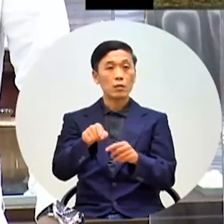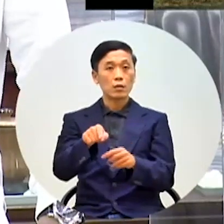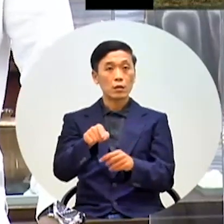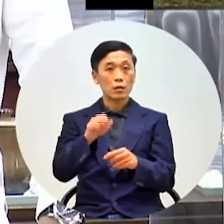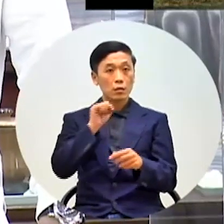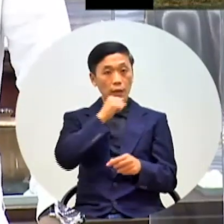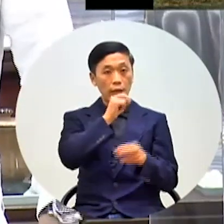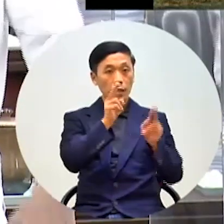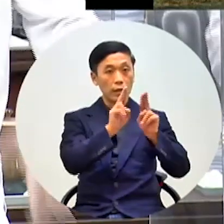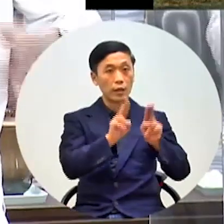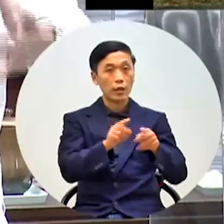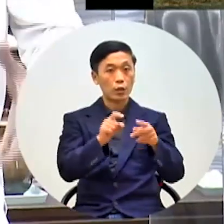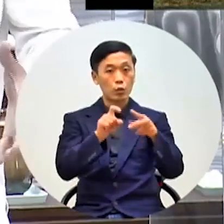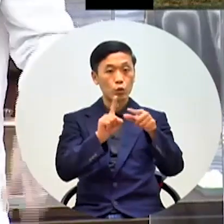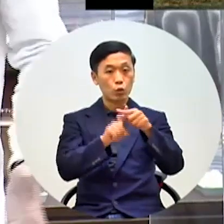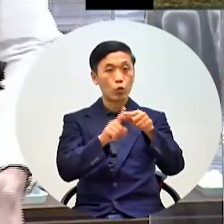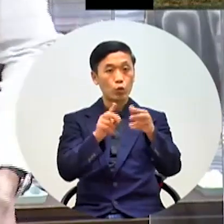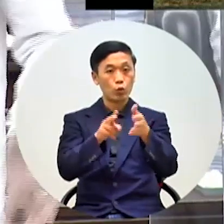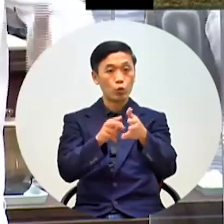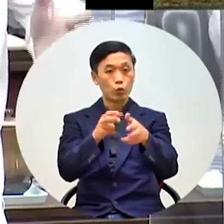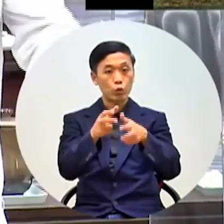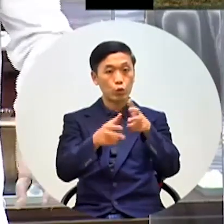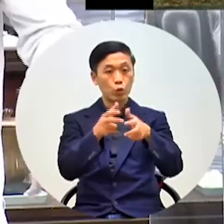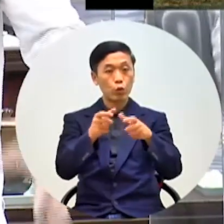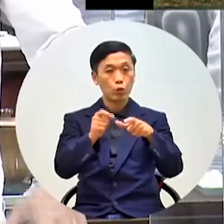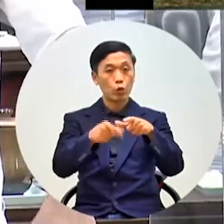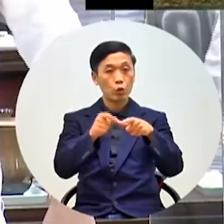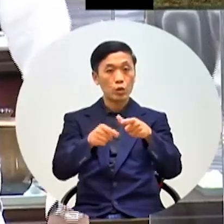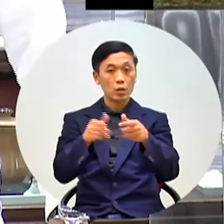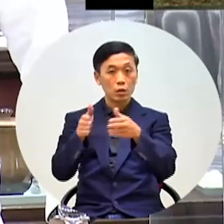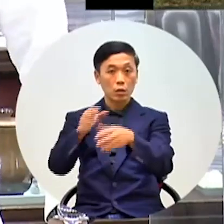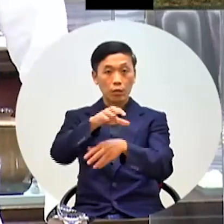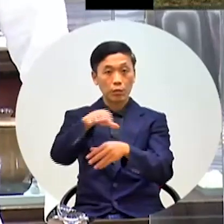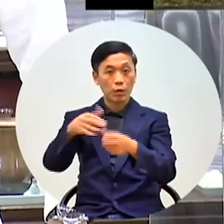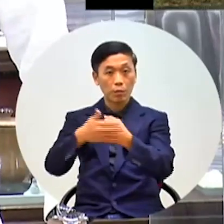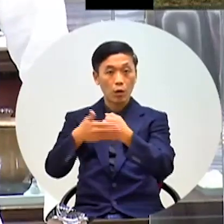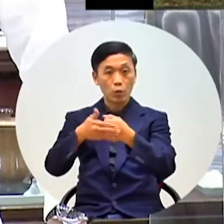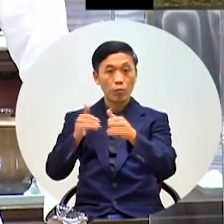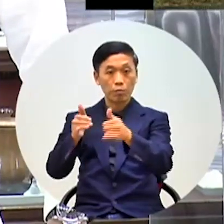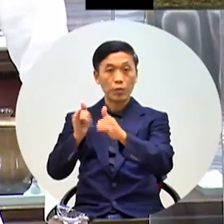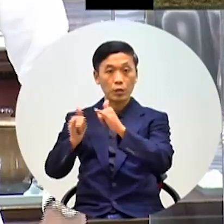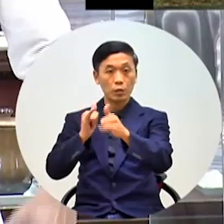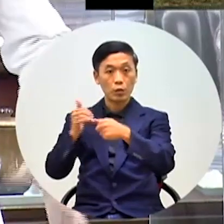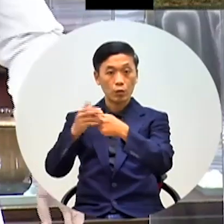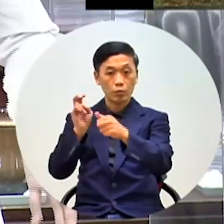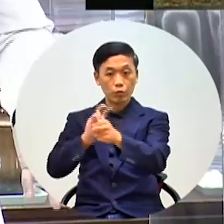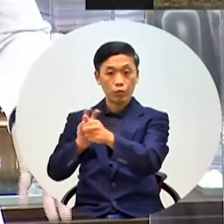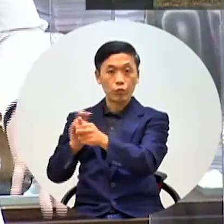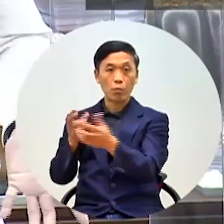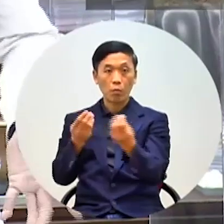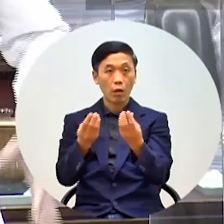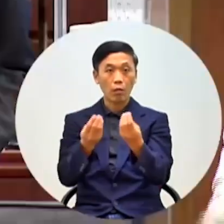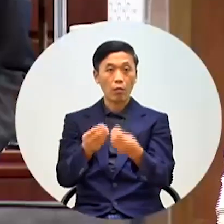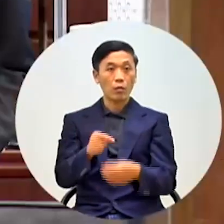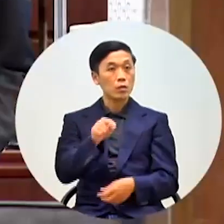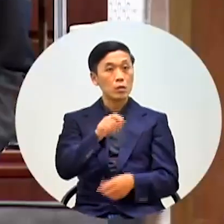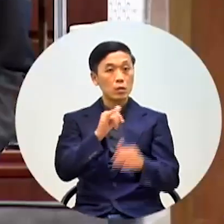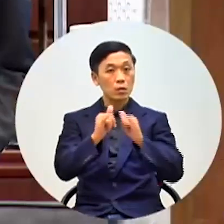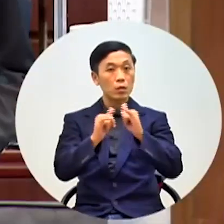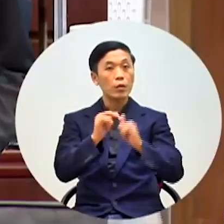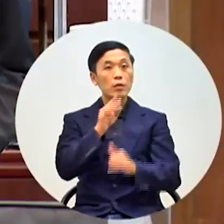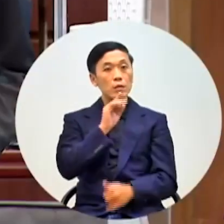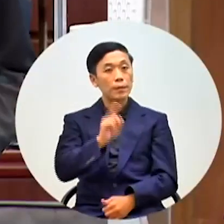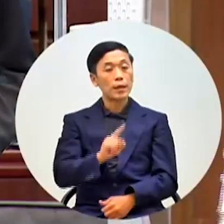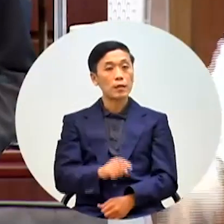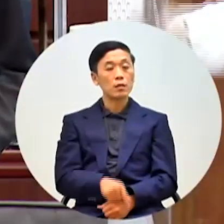电中油你没好好的来保护着这地方，照顾着百姓啊。这是什么？这是什么社会？我问你啊，市